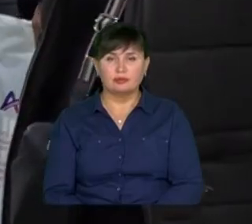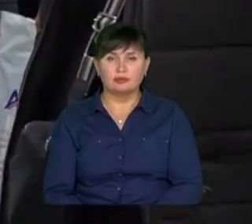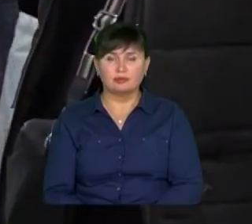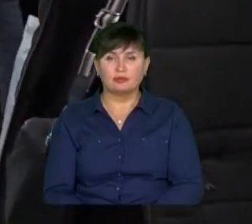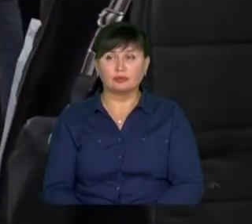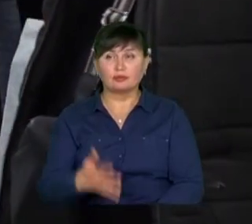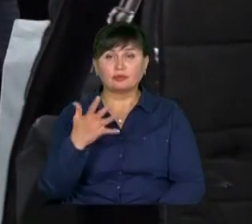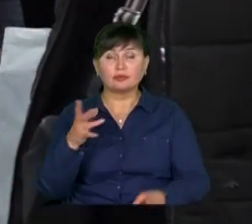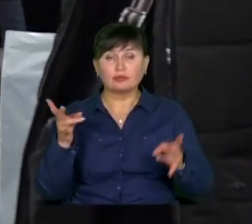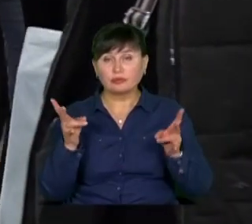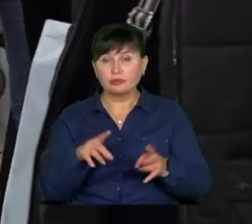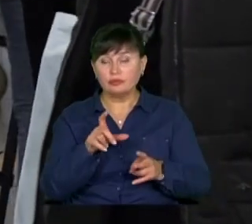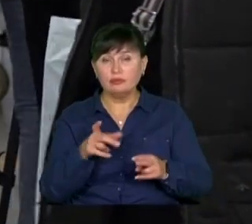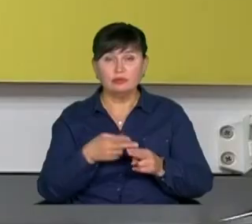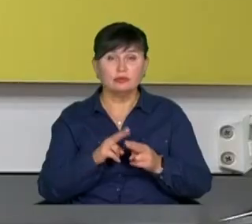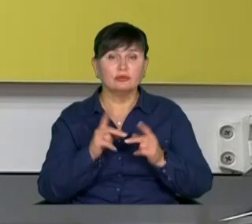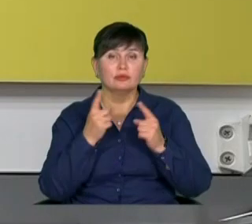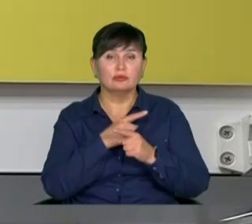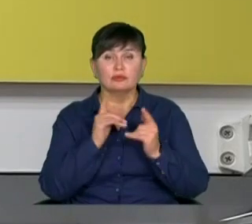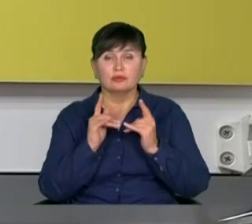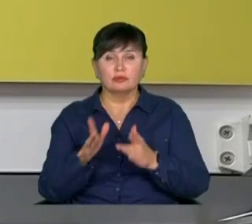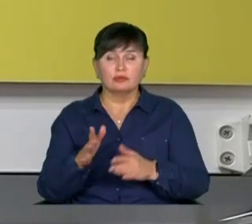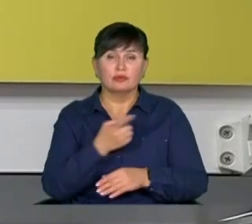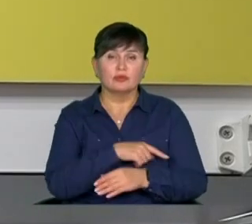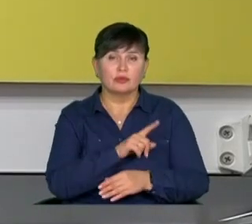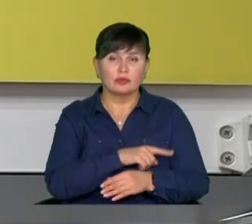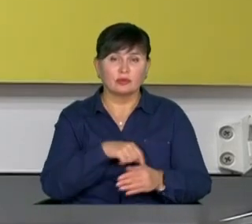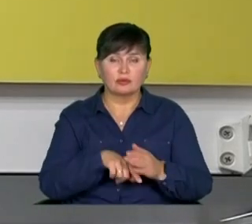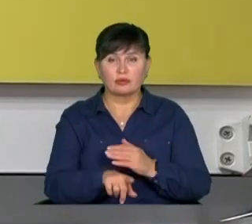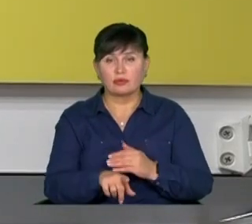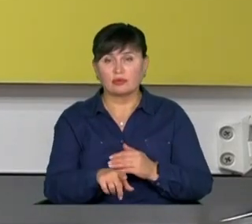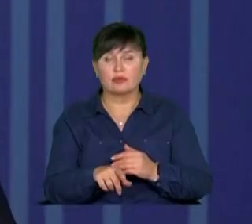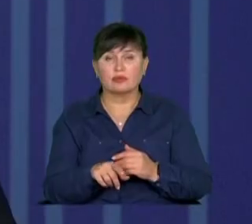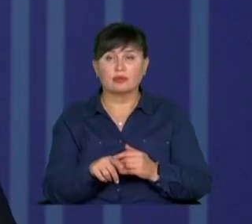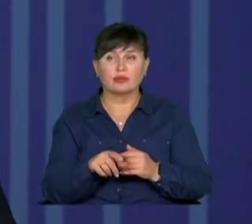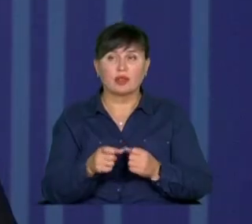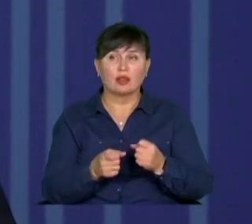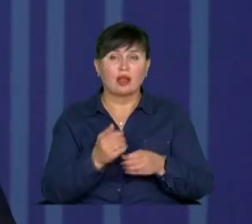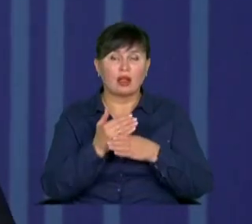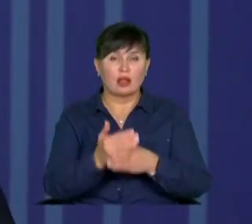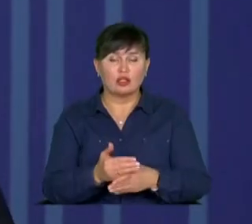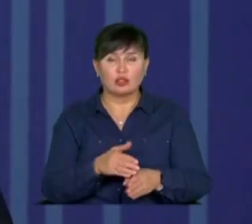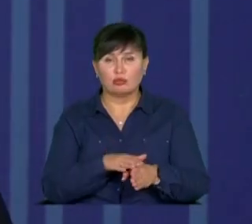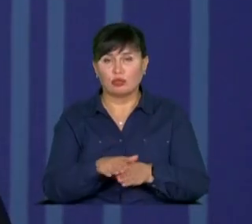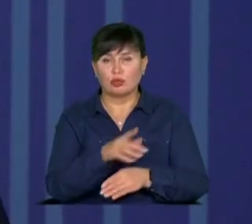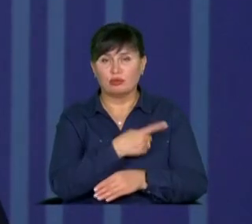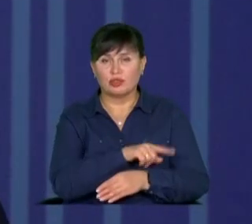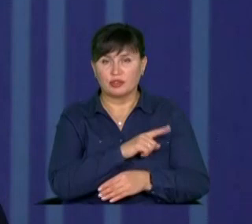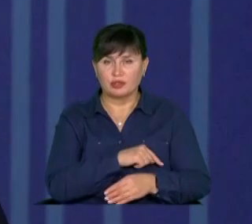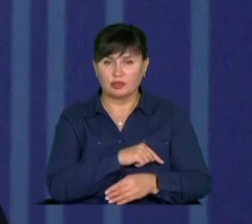5 пострадавших, которые поступили в больницу скорой неотложной медицинской помощи, оказана полностью